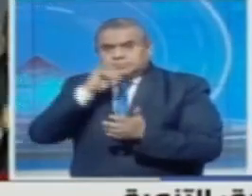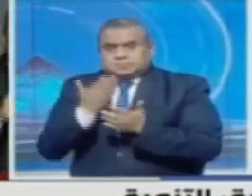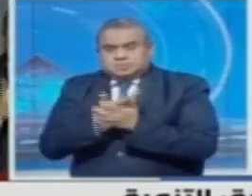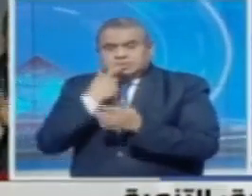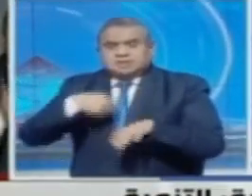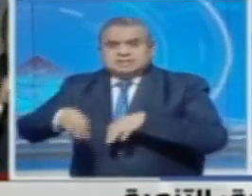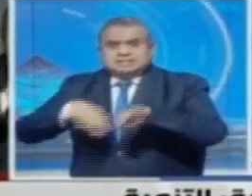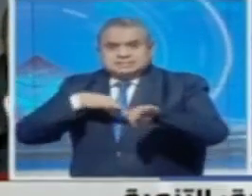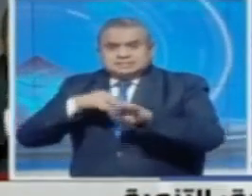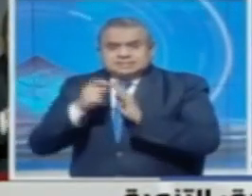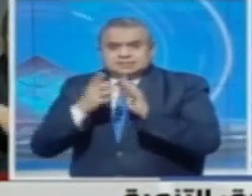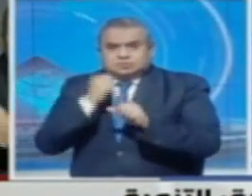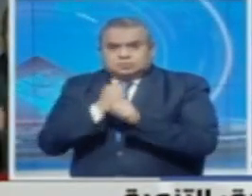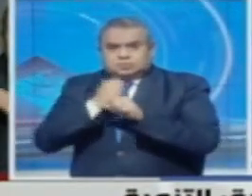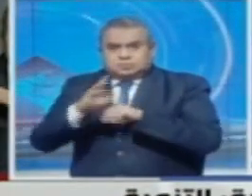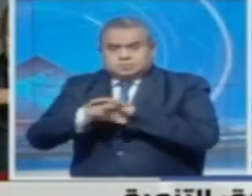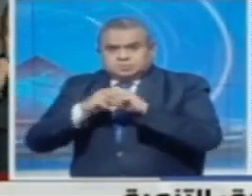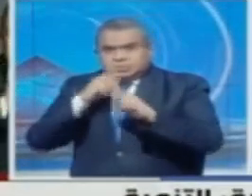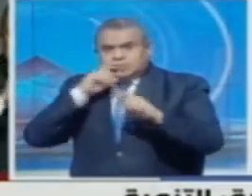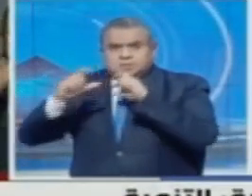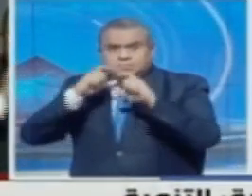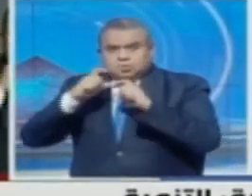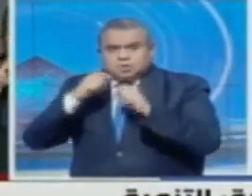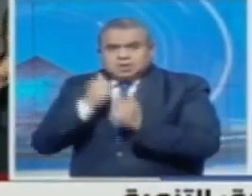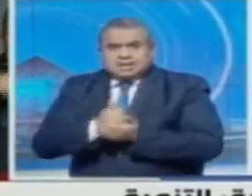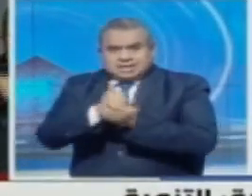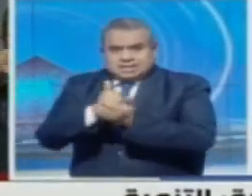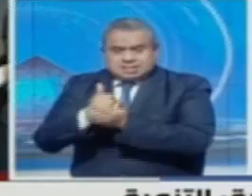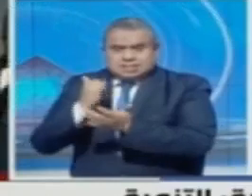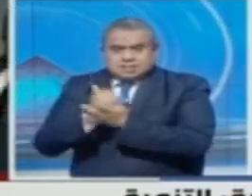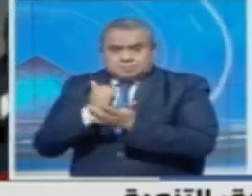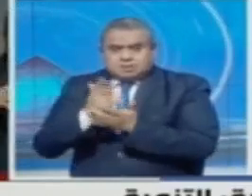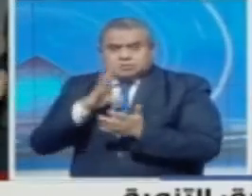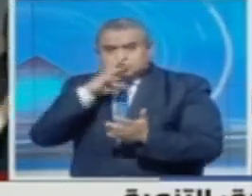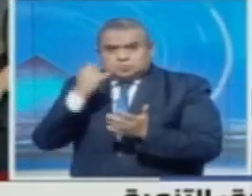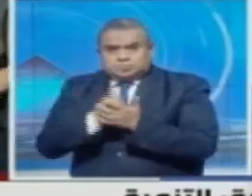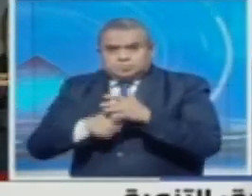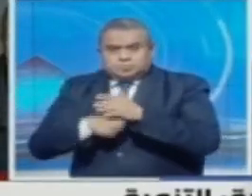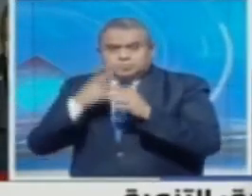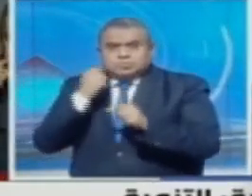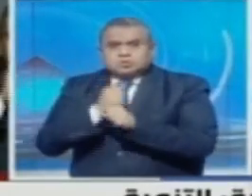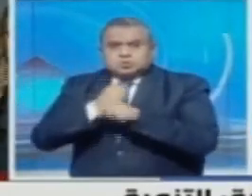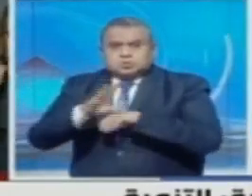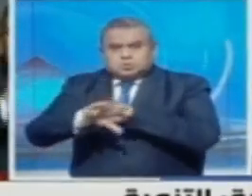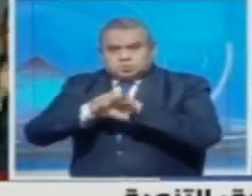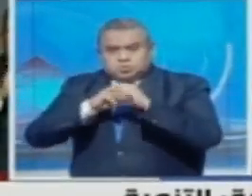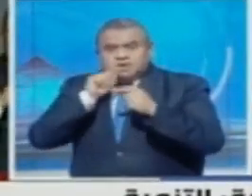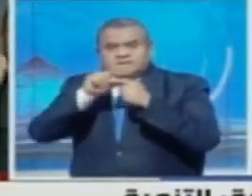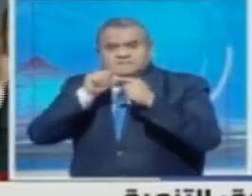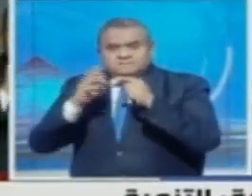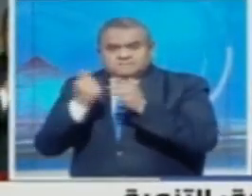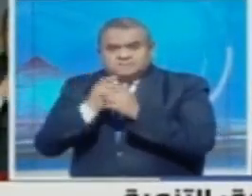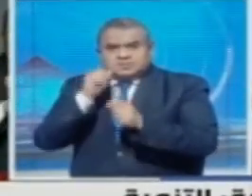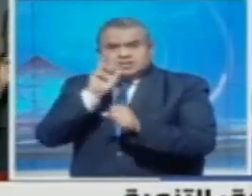سياسات وممارسات بنوك التنمية متعددة الأطراف لتعظيم قدرتها على